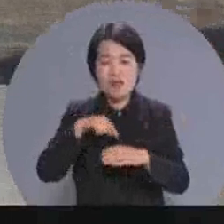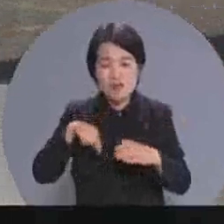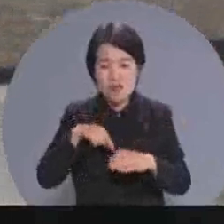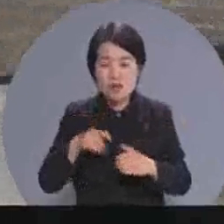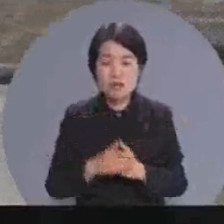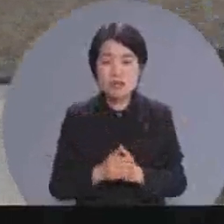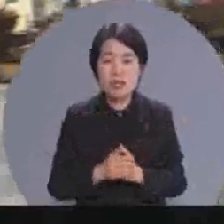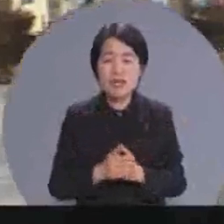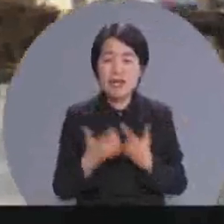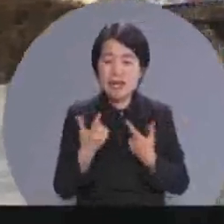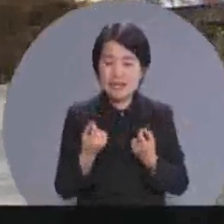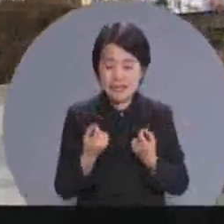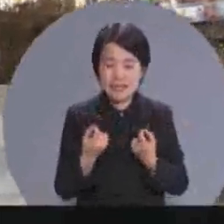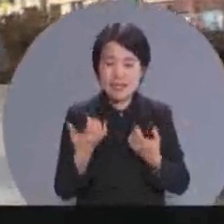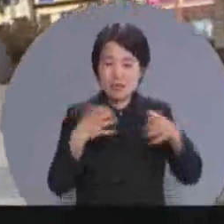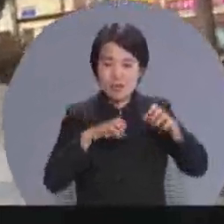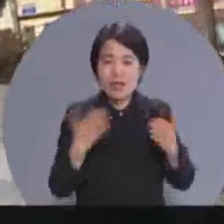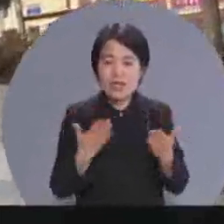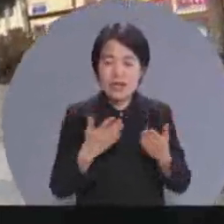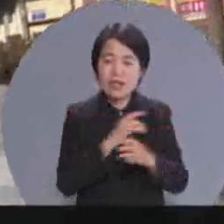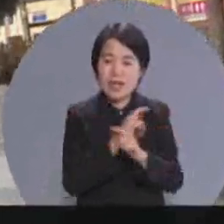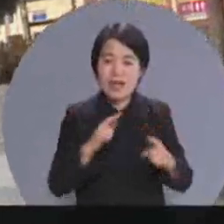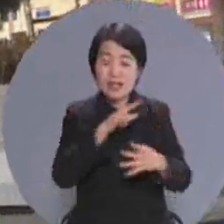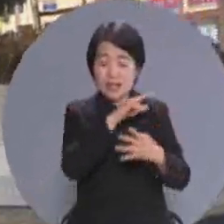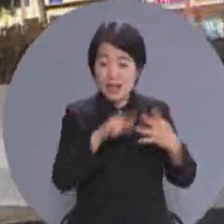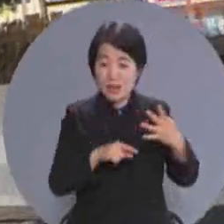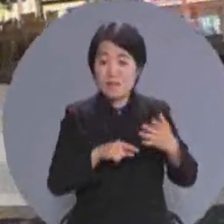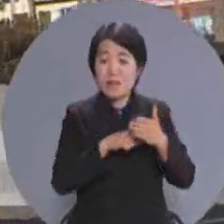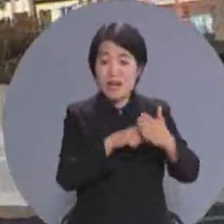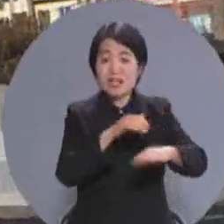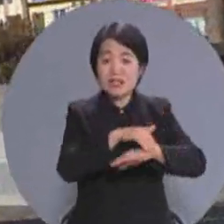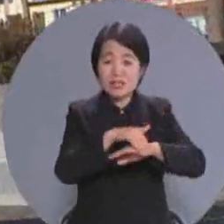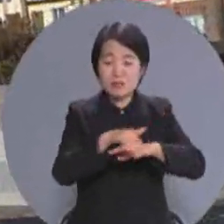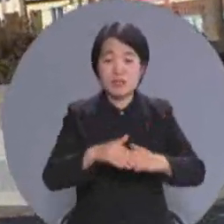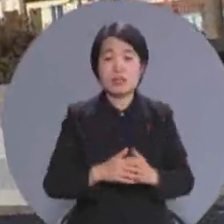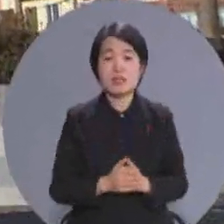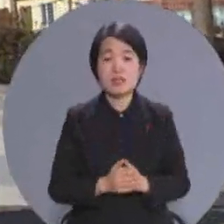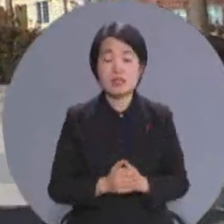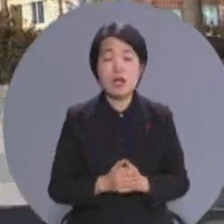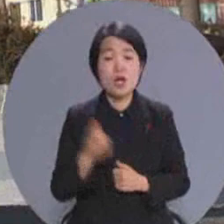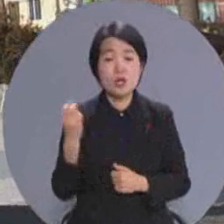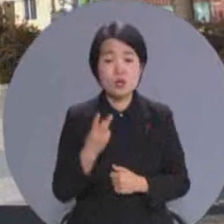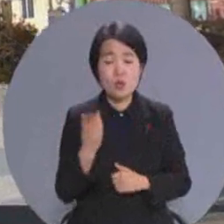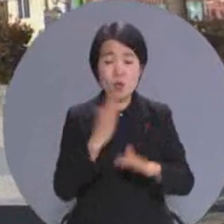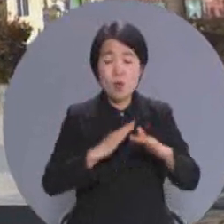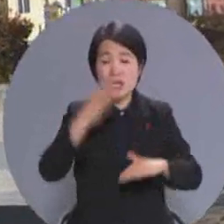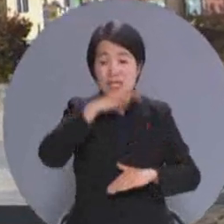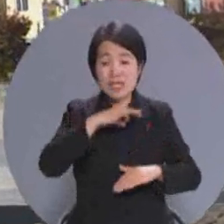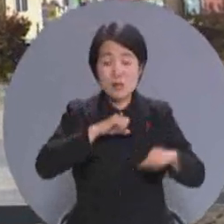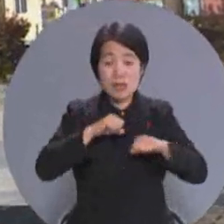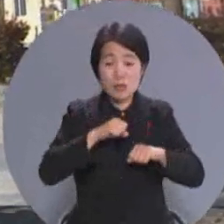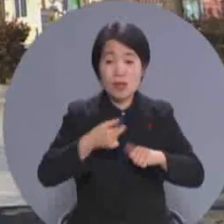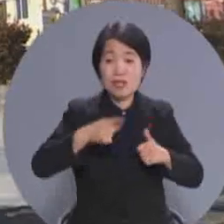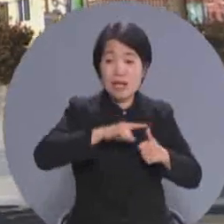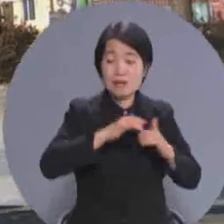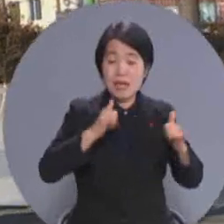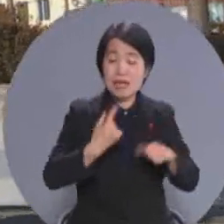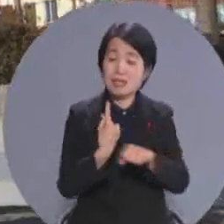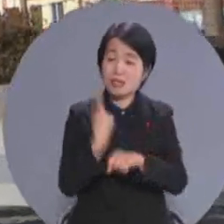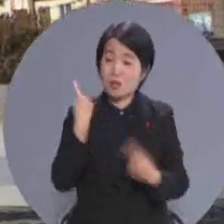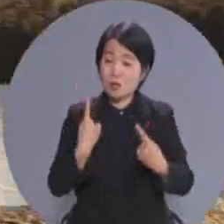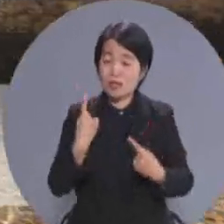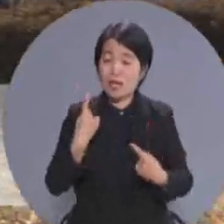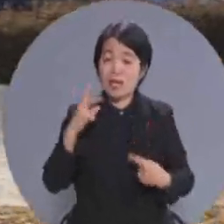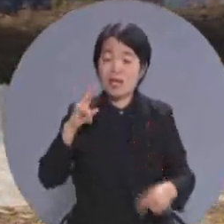공동작업장 운영 지원 등 다양한 사업이 펼쳐질 예정입니다 한편 공익 활동형 참여자에게는 지난해보다